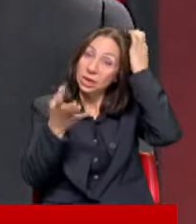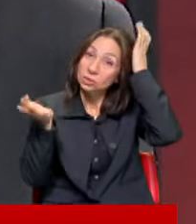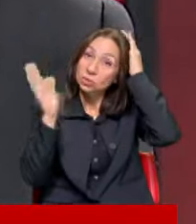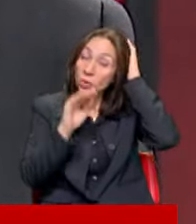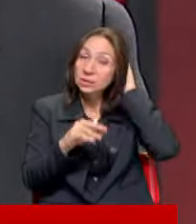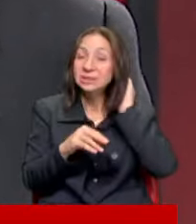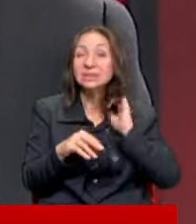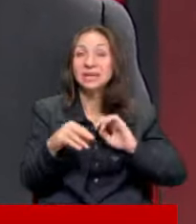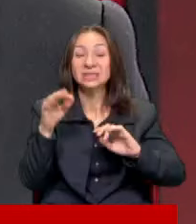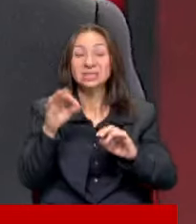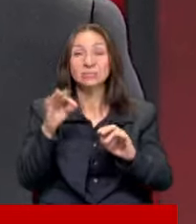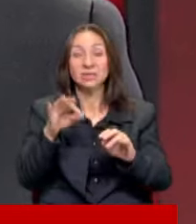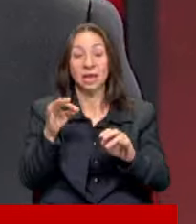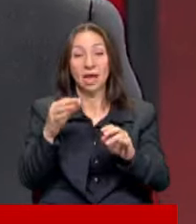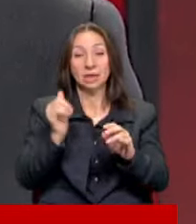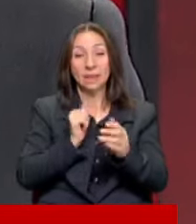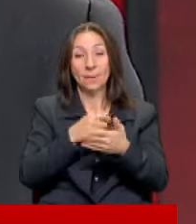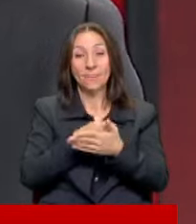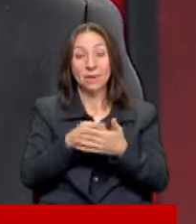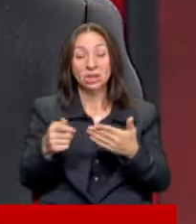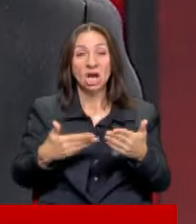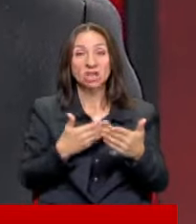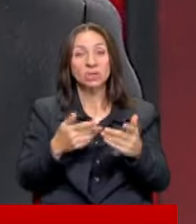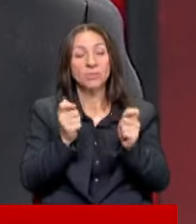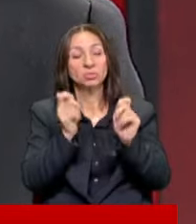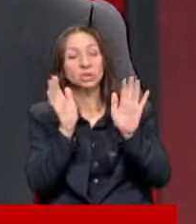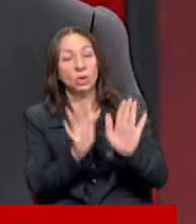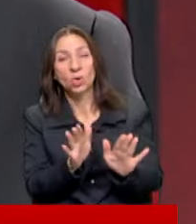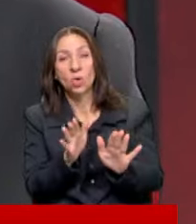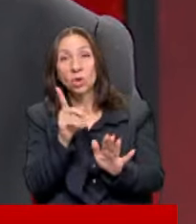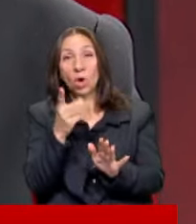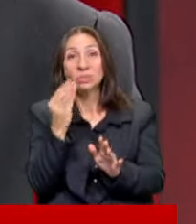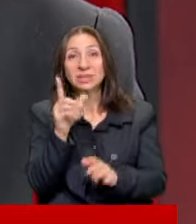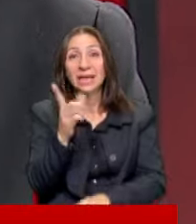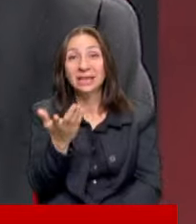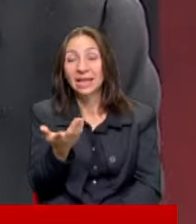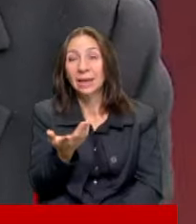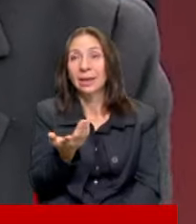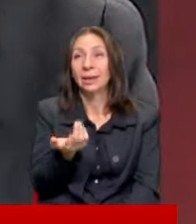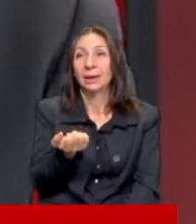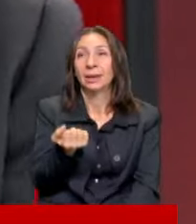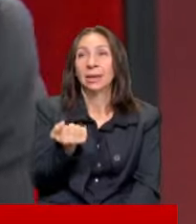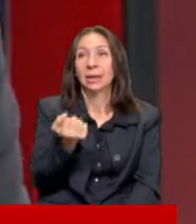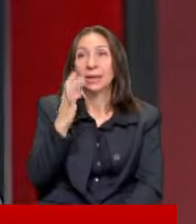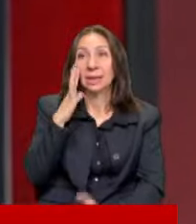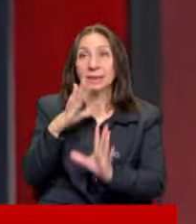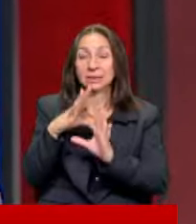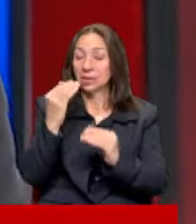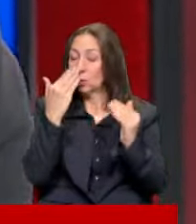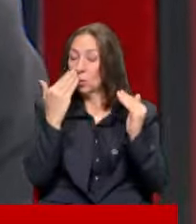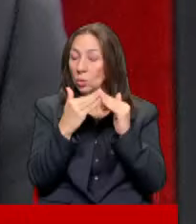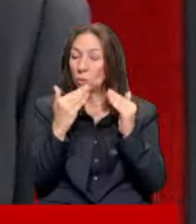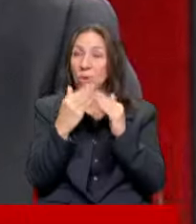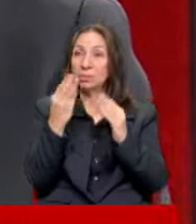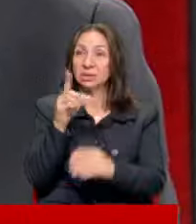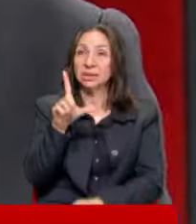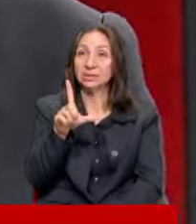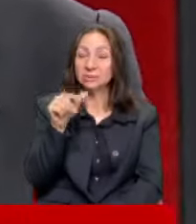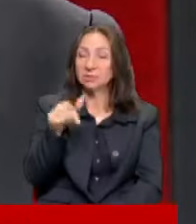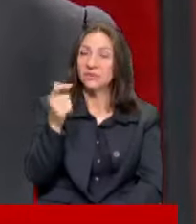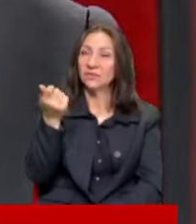sonrasında şimdiden Asgari ücretli açlığa mahkum edilecek Sizce olması gereken ne insan onuruna yarışır bir ücret olması